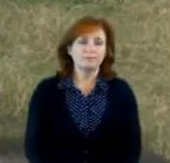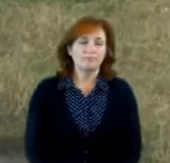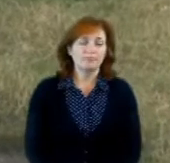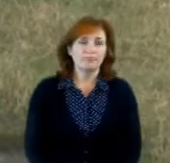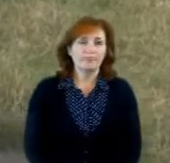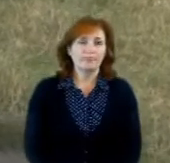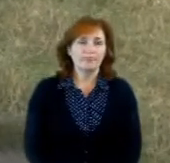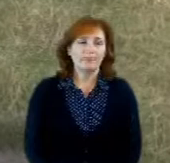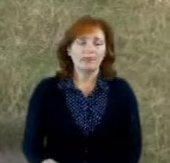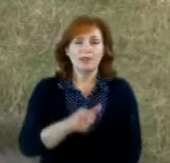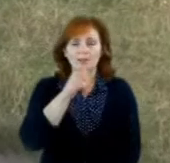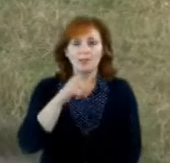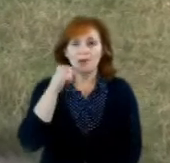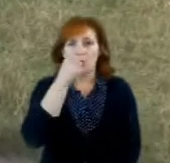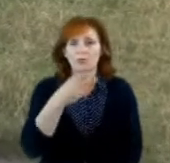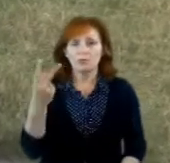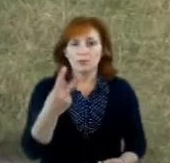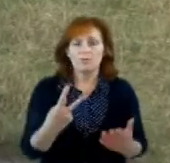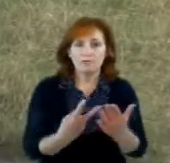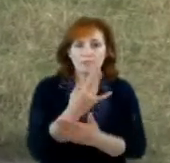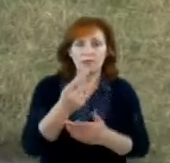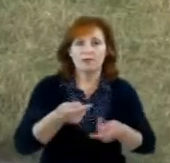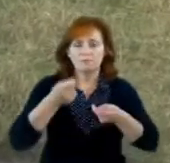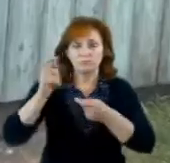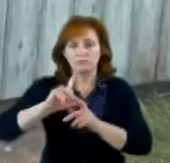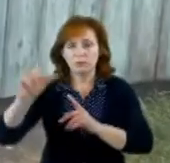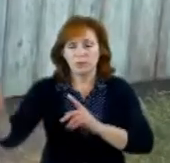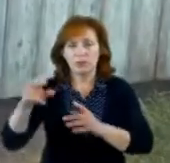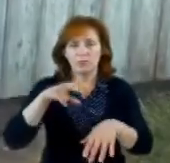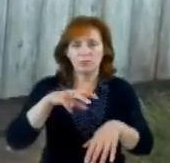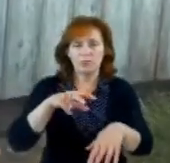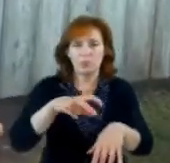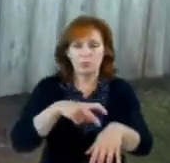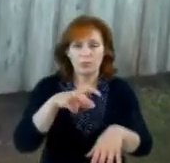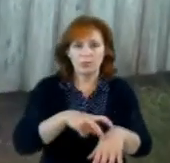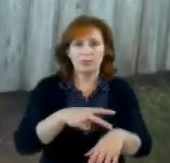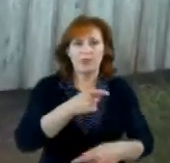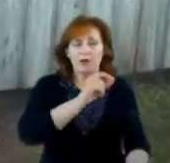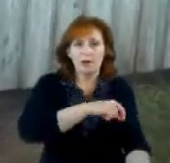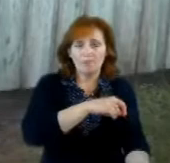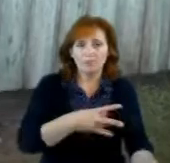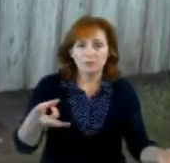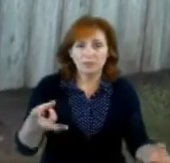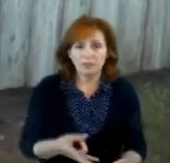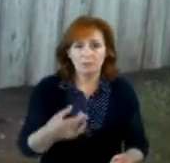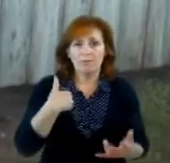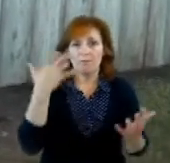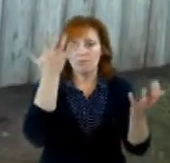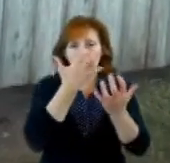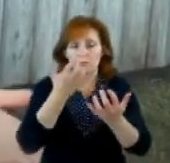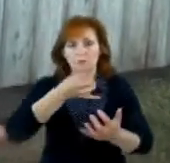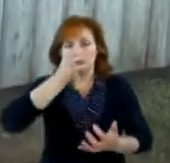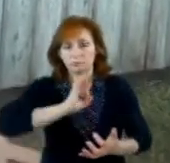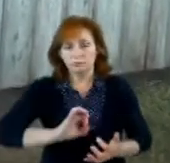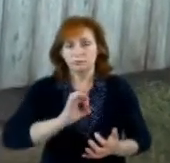На год треба два рази їздити до лікаря, мені прокапуватися треба. Кожного божого дня. Я на ніч дві таблетки п'ю, утром дві таблетки п'ю,